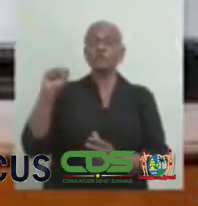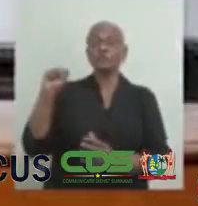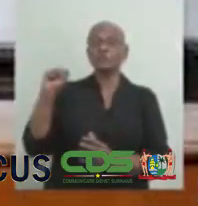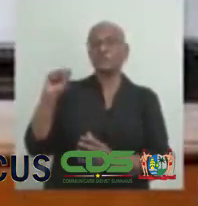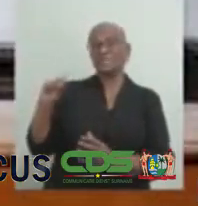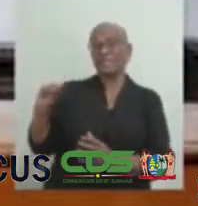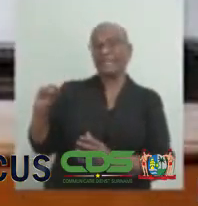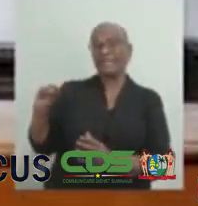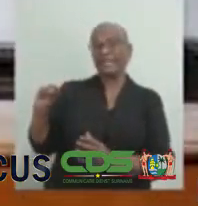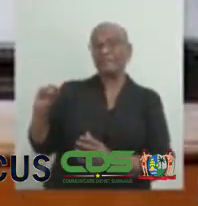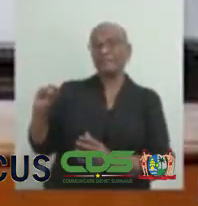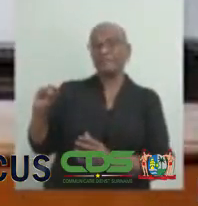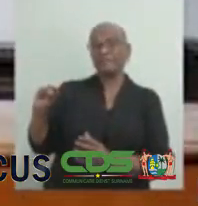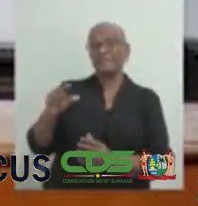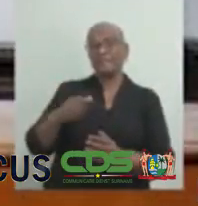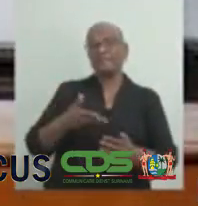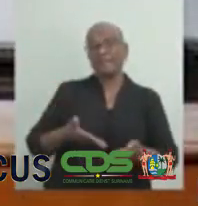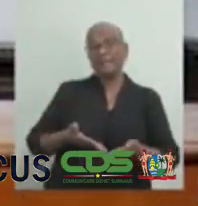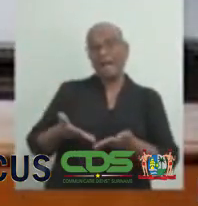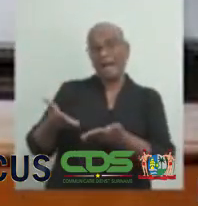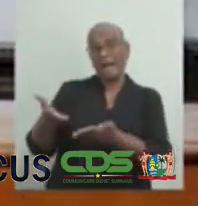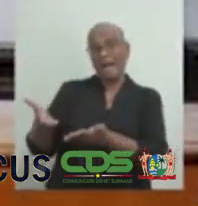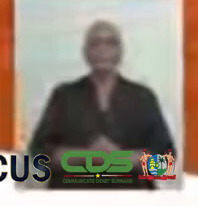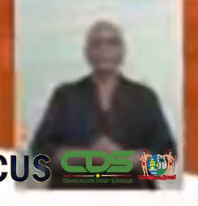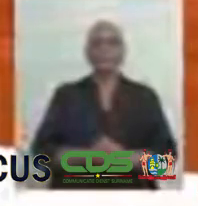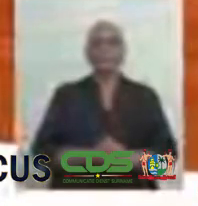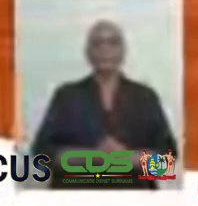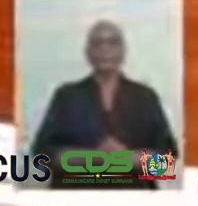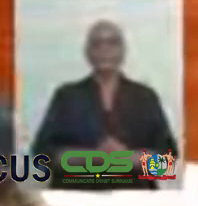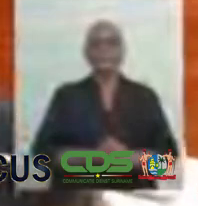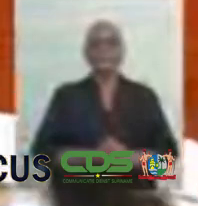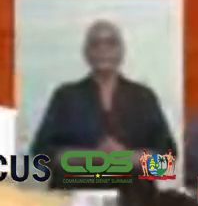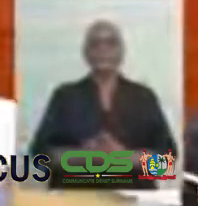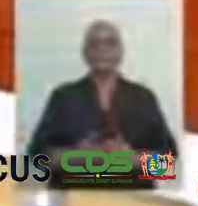naar de president te begeven voor het afhalen van de begroting.